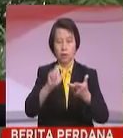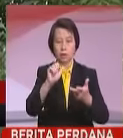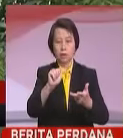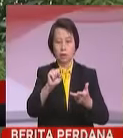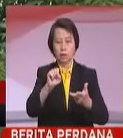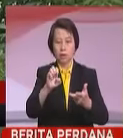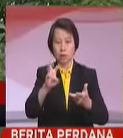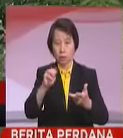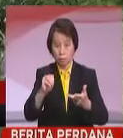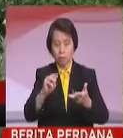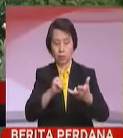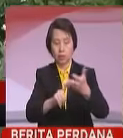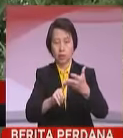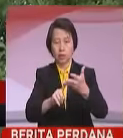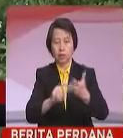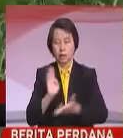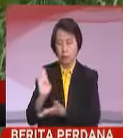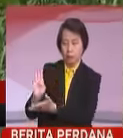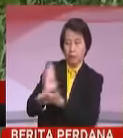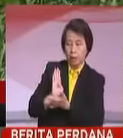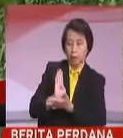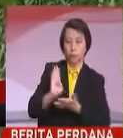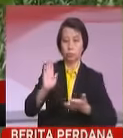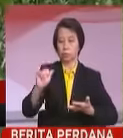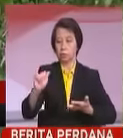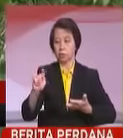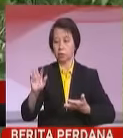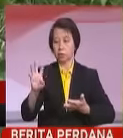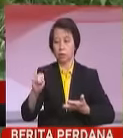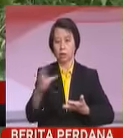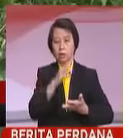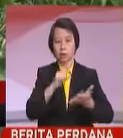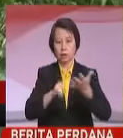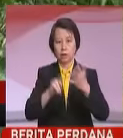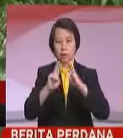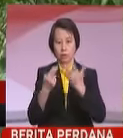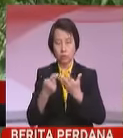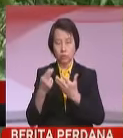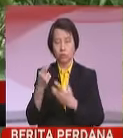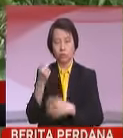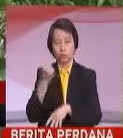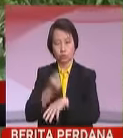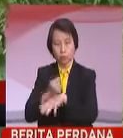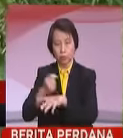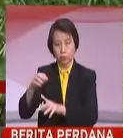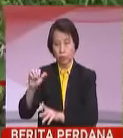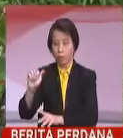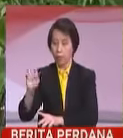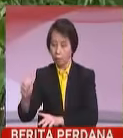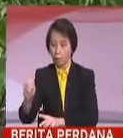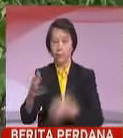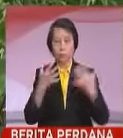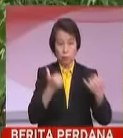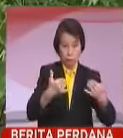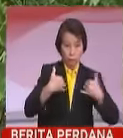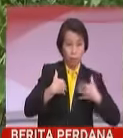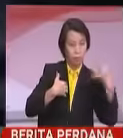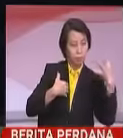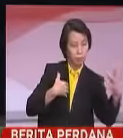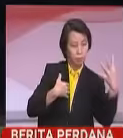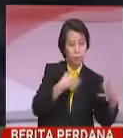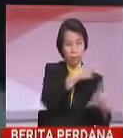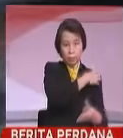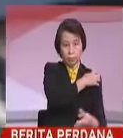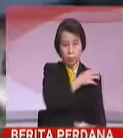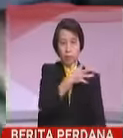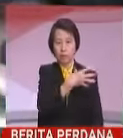kawalan sempadan AXIM dan dibantu angkatan tentera ATM serta unit-unit tugas am. Sehingga kini terdapat 14 pegawai